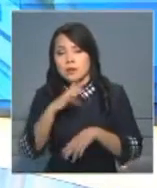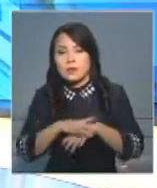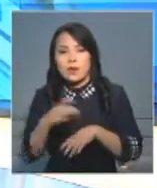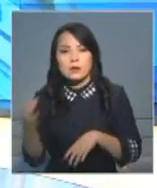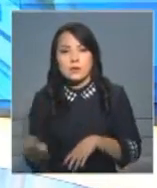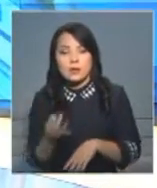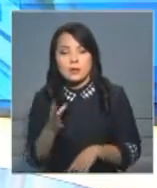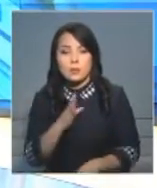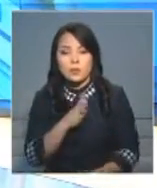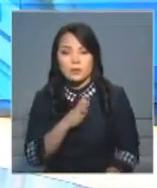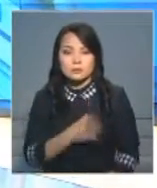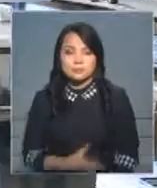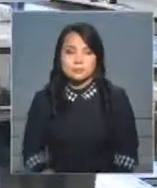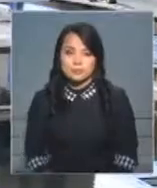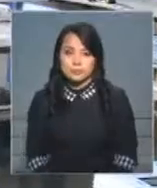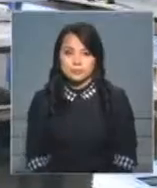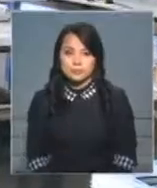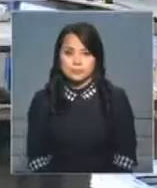бағамдап қайтты.